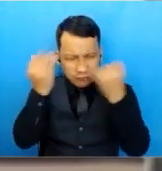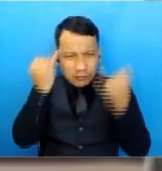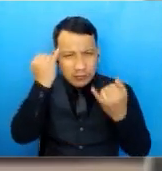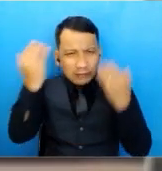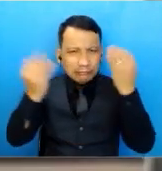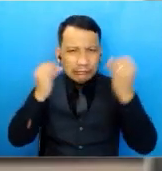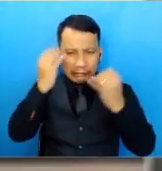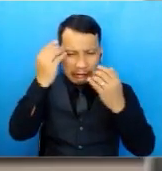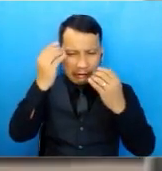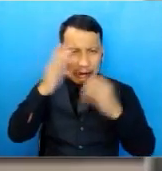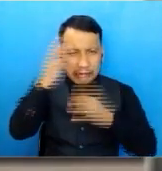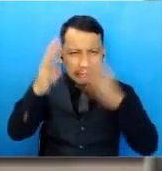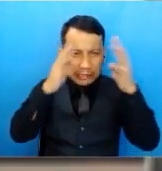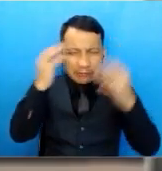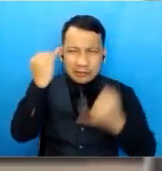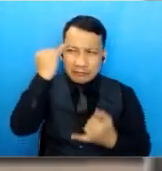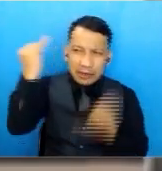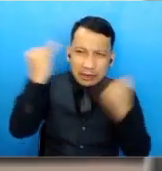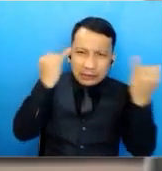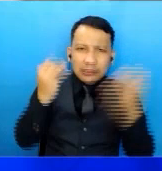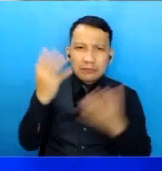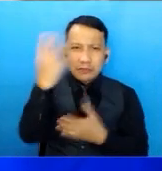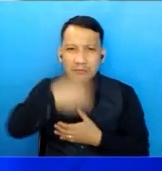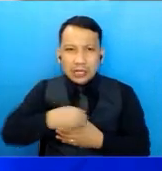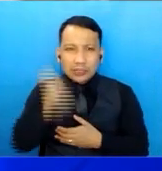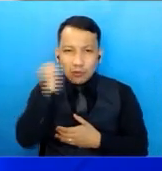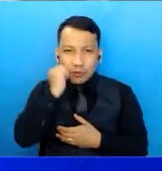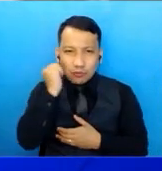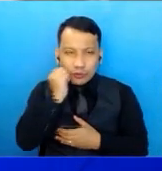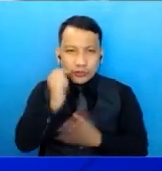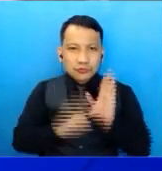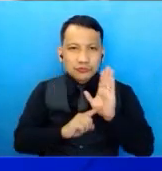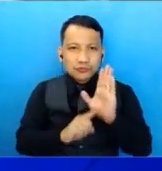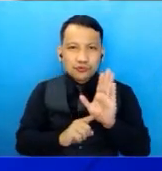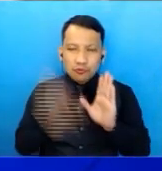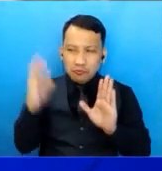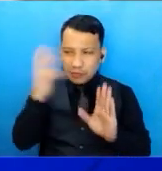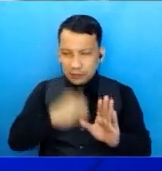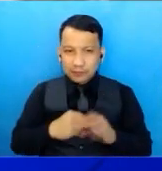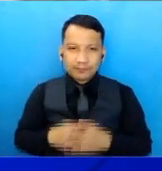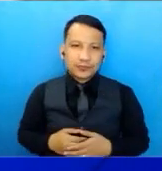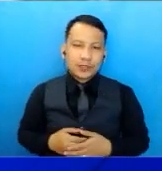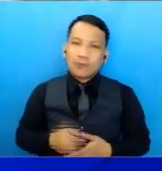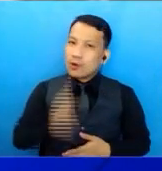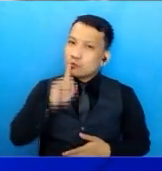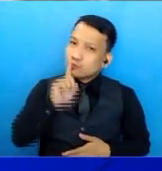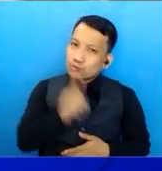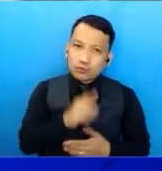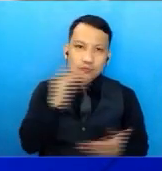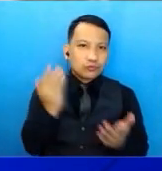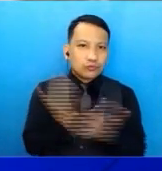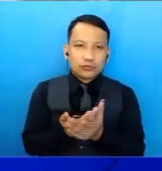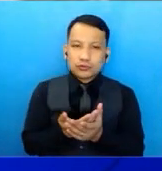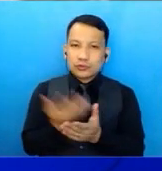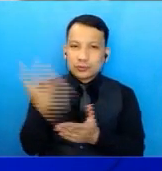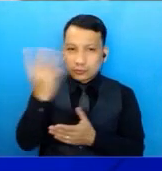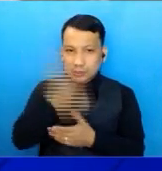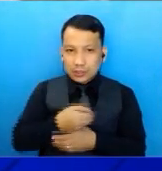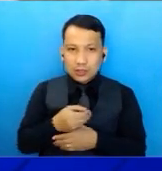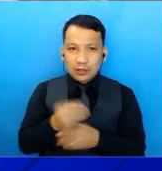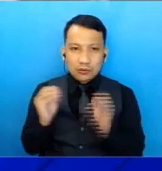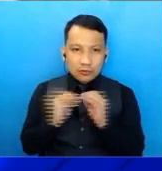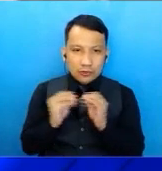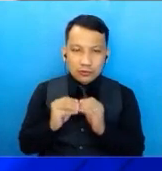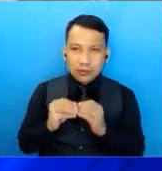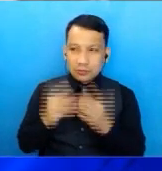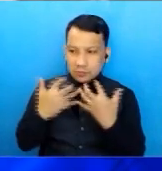araw-araw mapaganda ang kanilang show. The fact that we are getting good ratings and we are getting audience share,